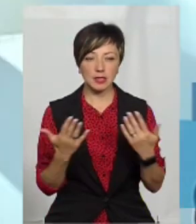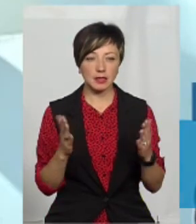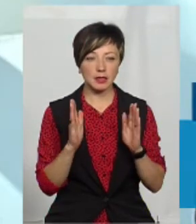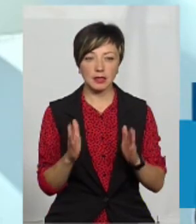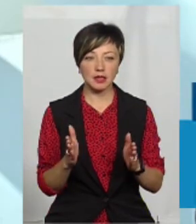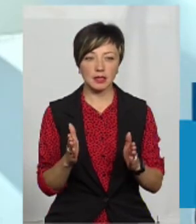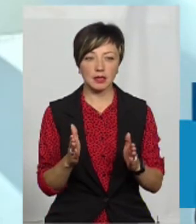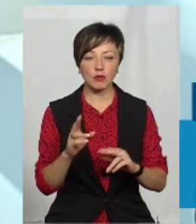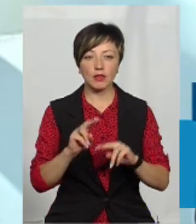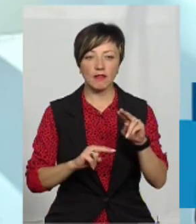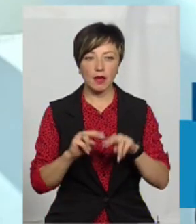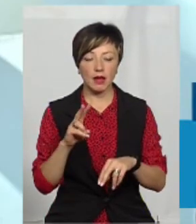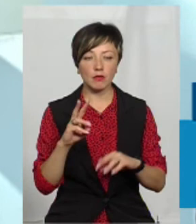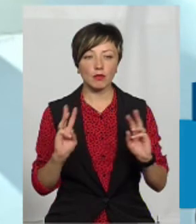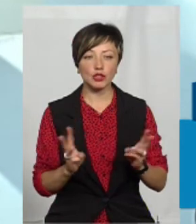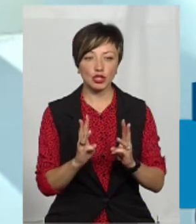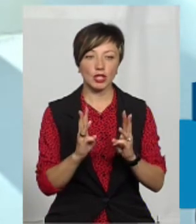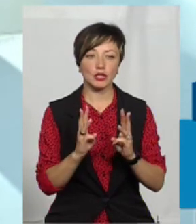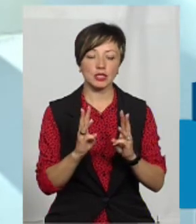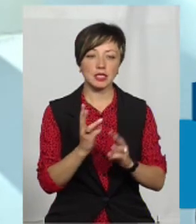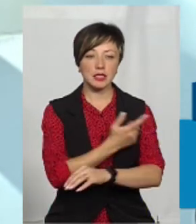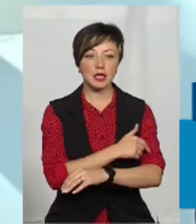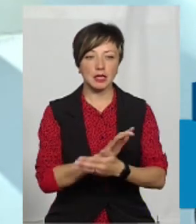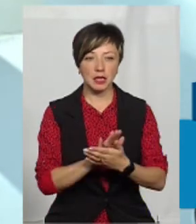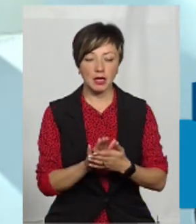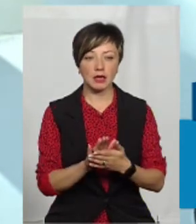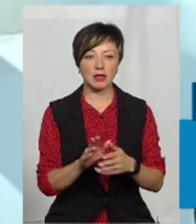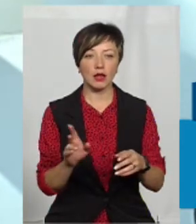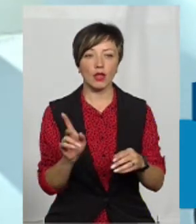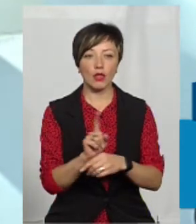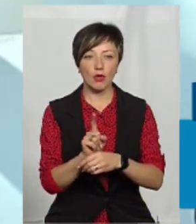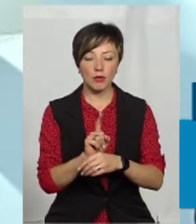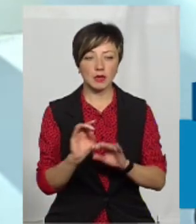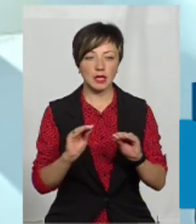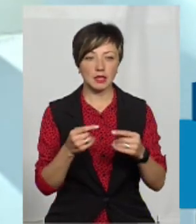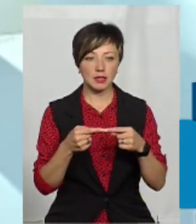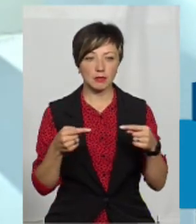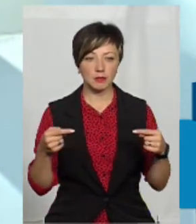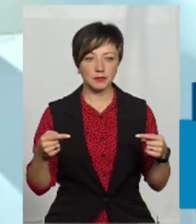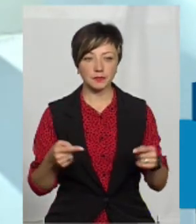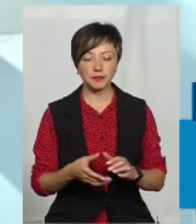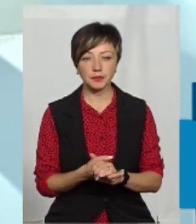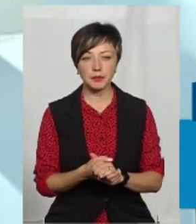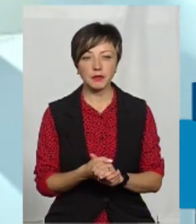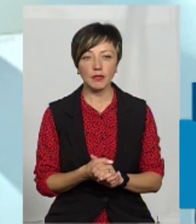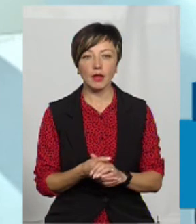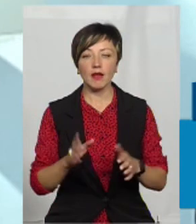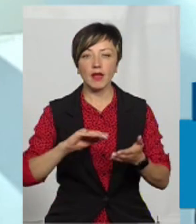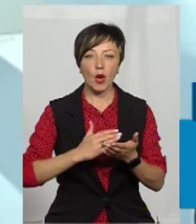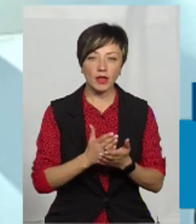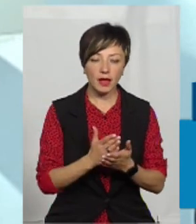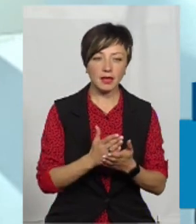вони не тільки будівельні, вони і пожежні, санітарні, те ж саме норми інсоляції і тому подібне, в галузі